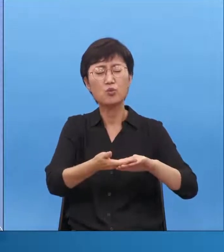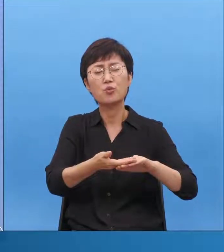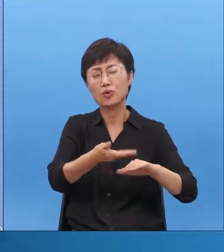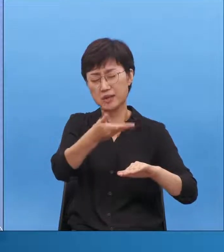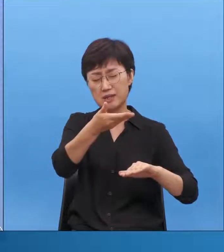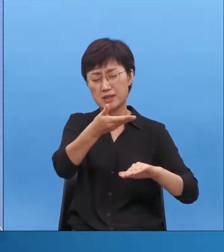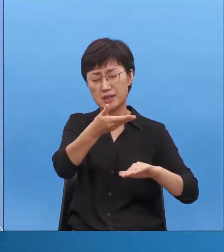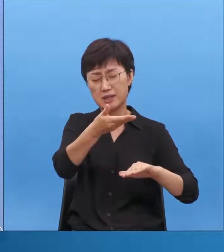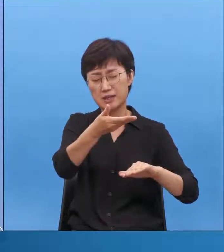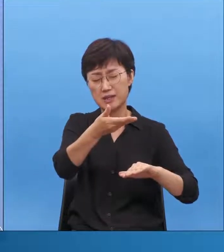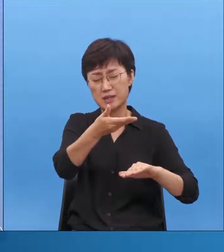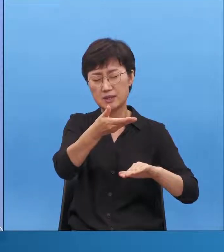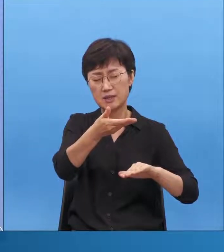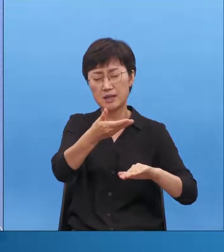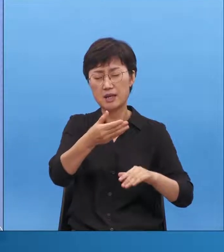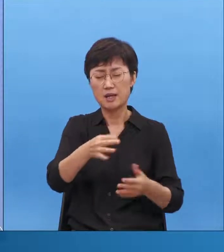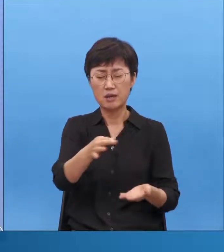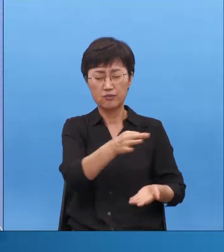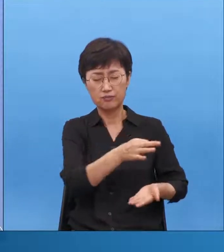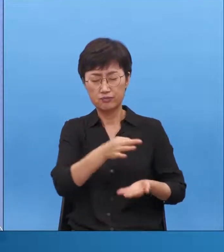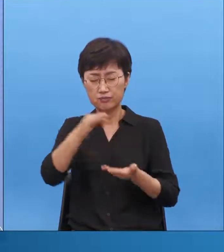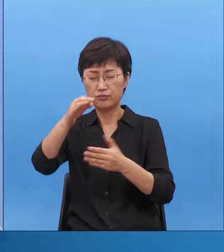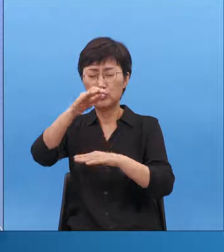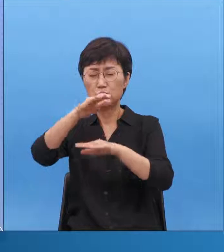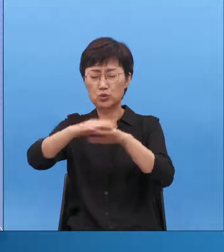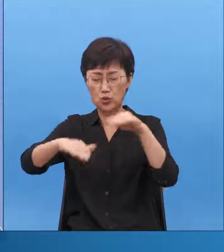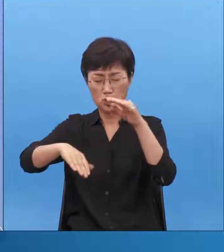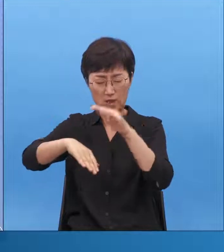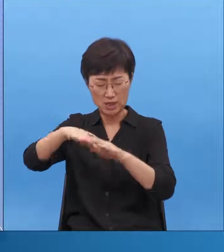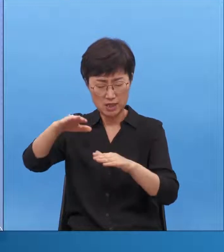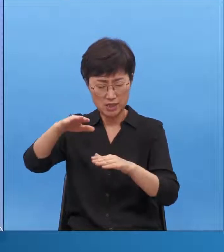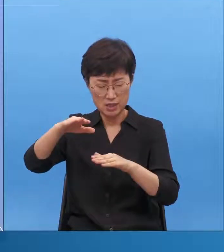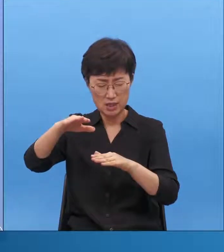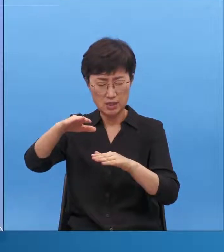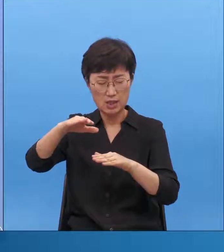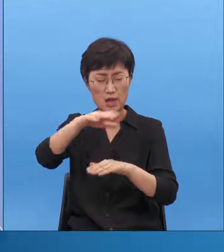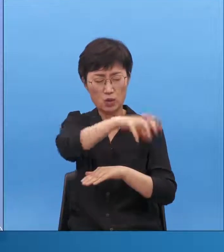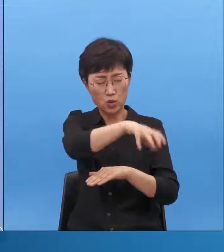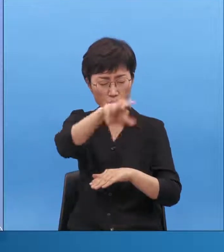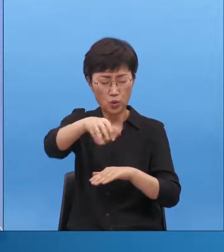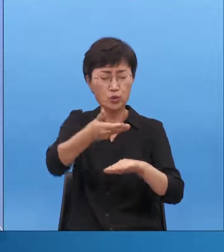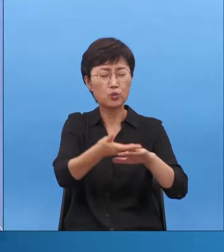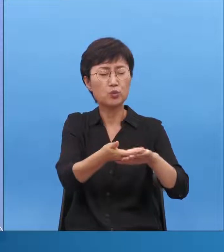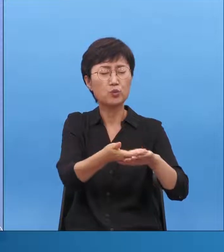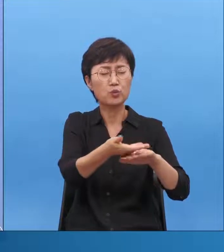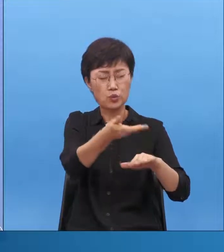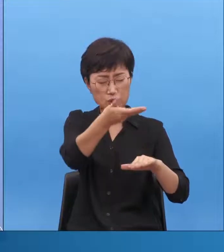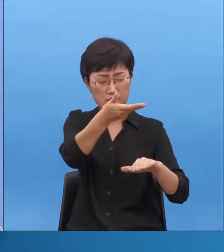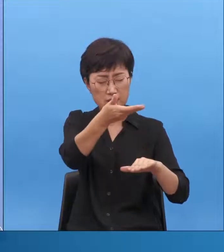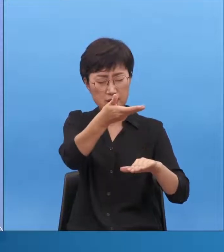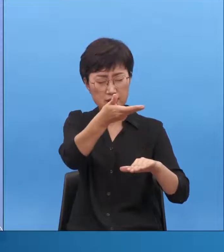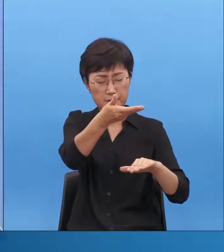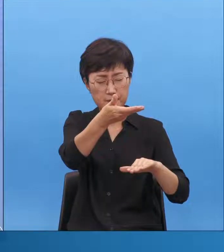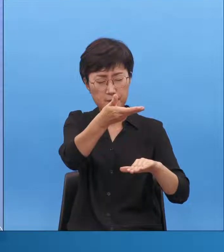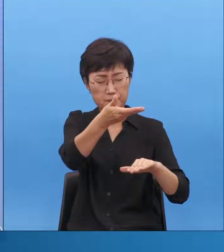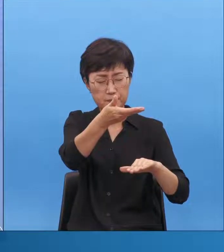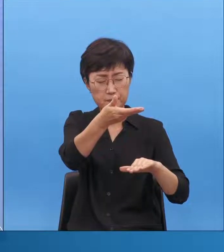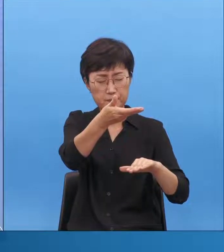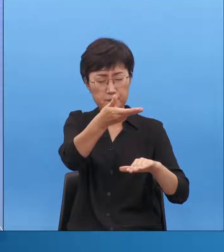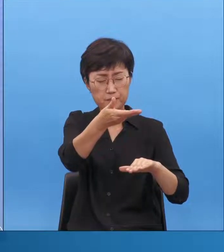that you have prepared, 예물 드린 손길과 그 현장 위에 upon the hands and the fields that give offering to